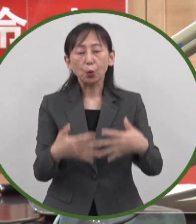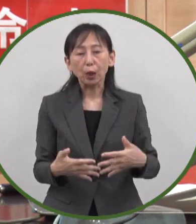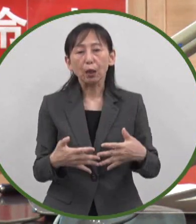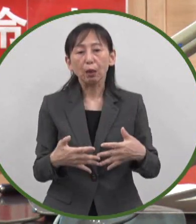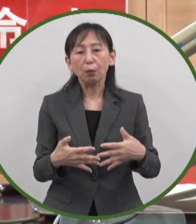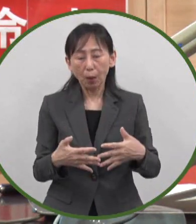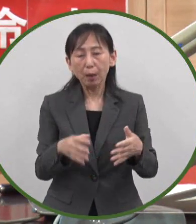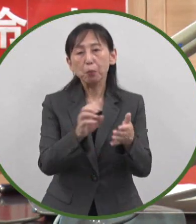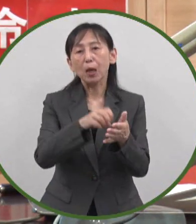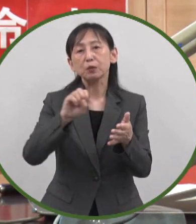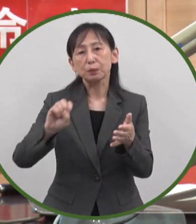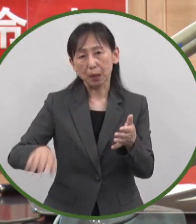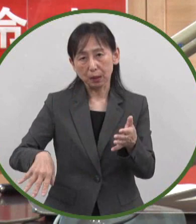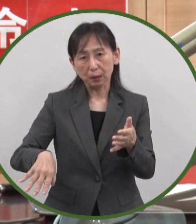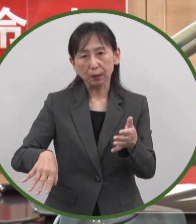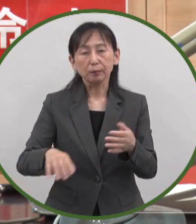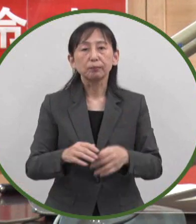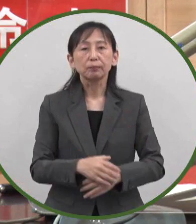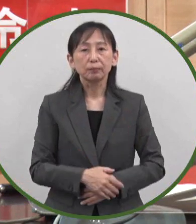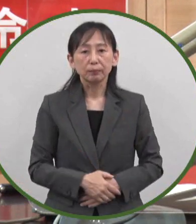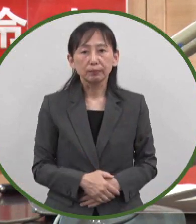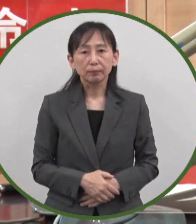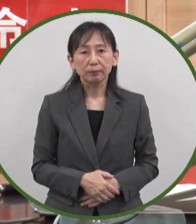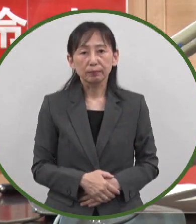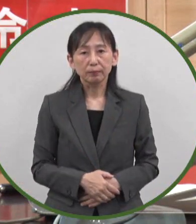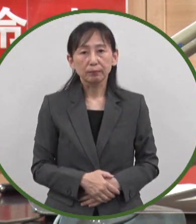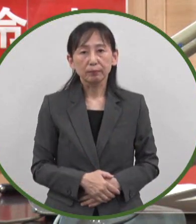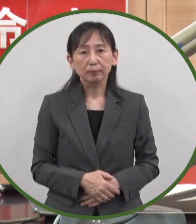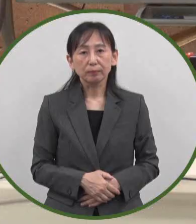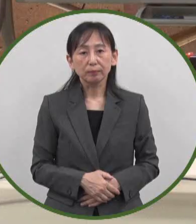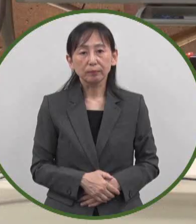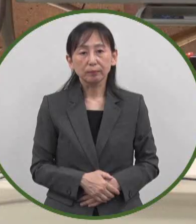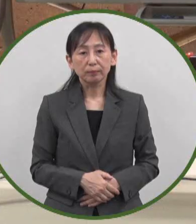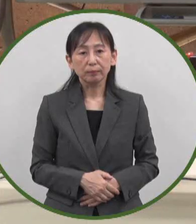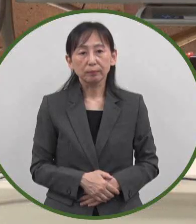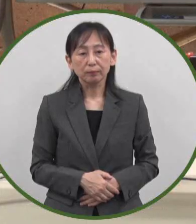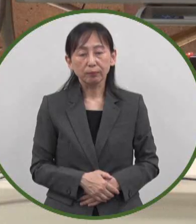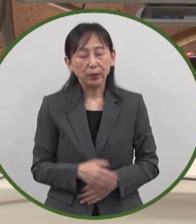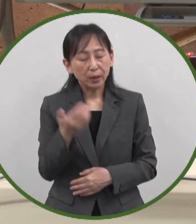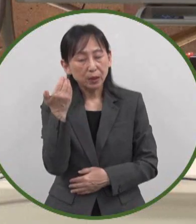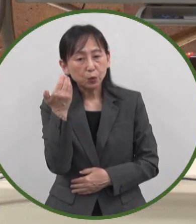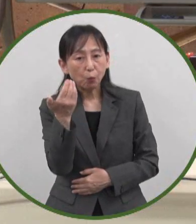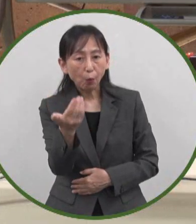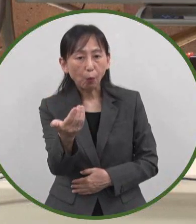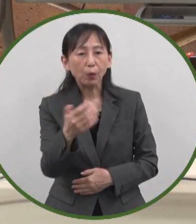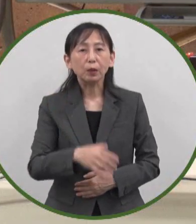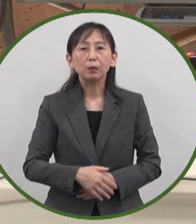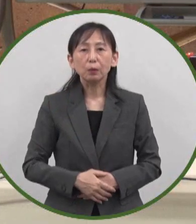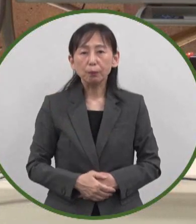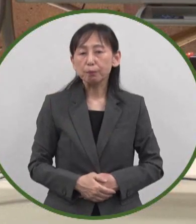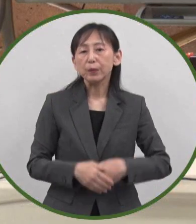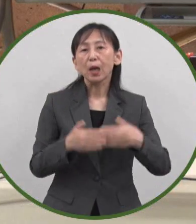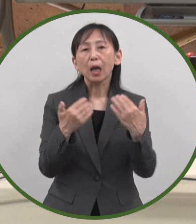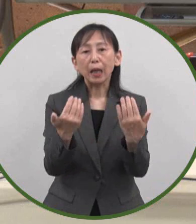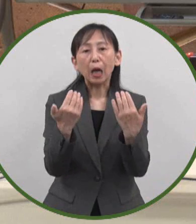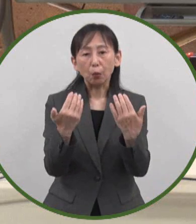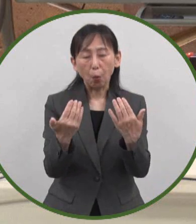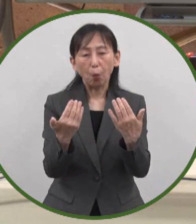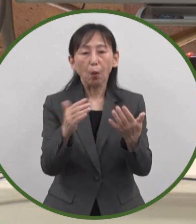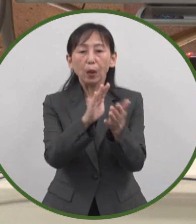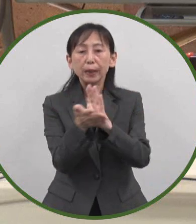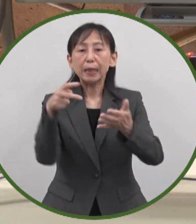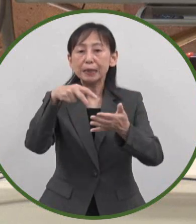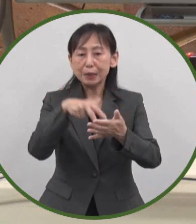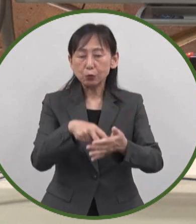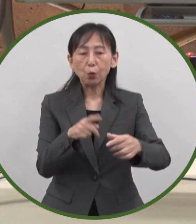と判断をしたところであります。 あとすみません、あの、学校の県立高校の、まあ、